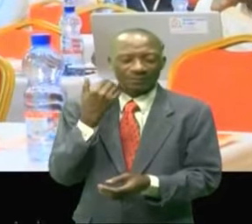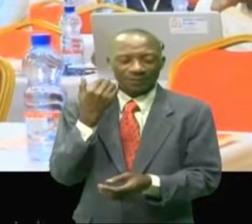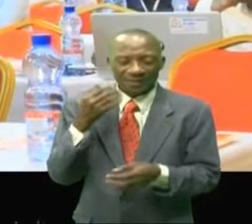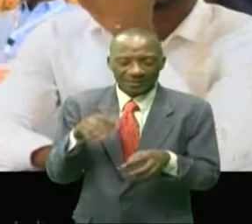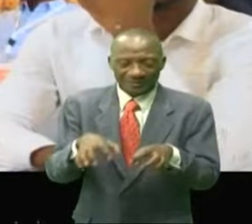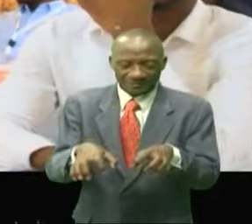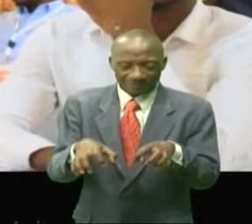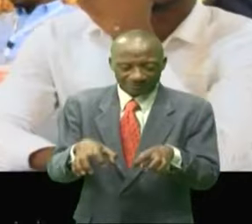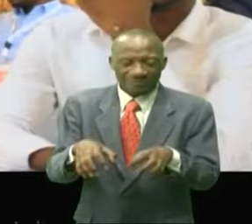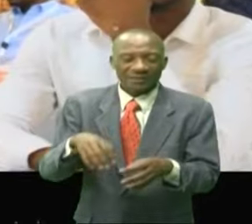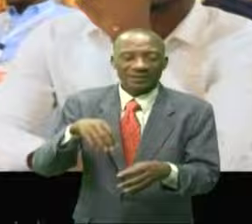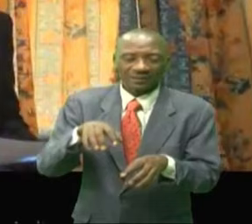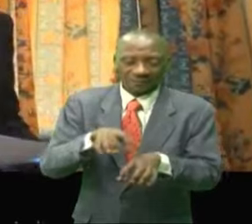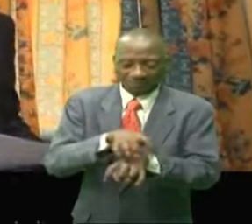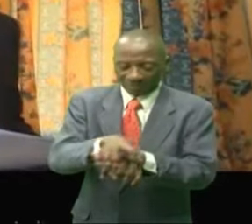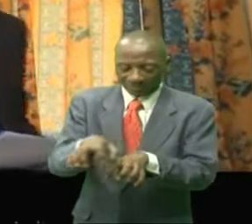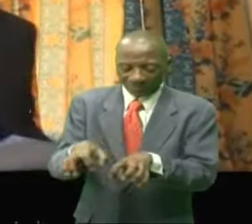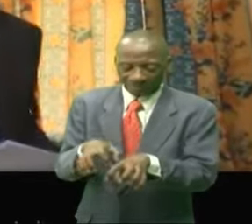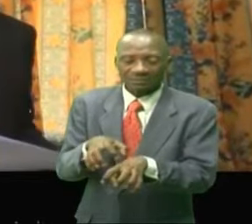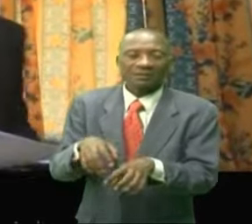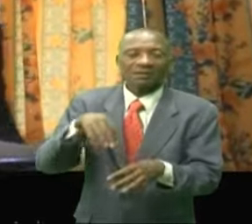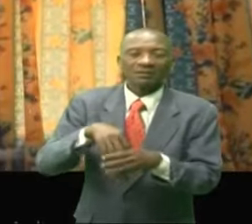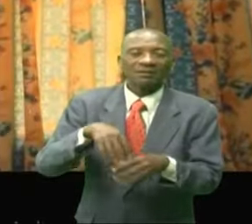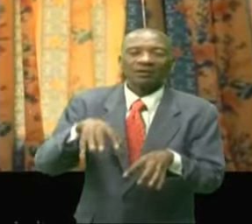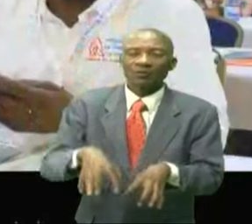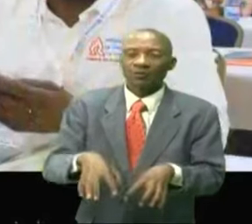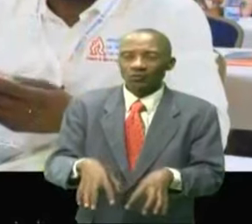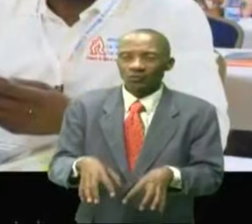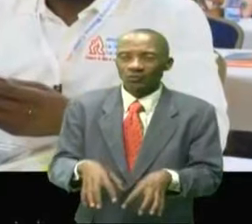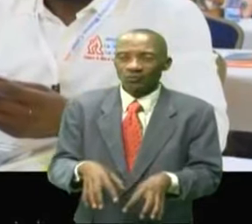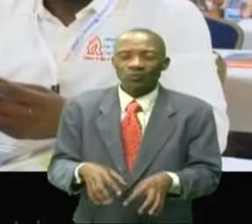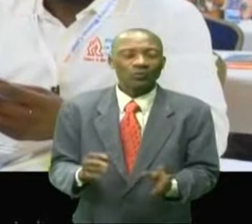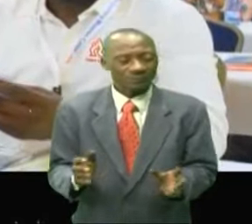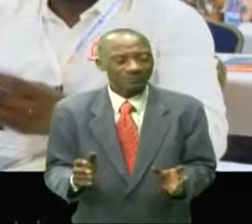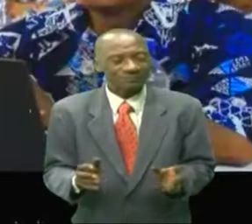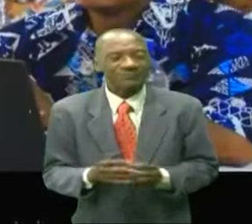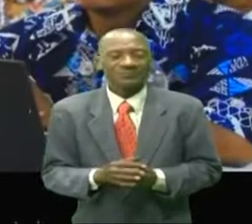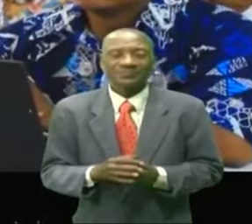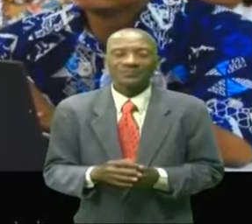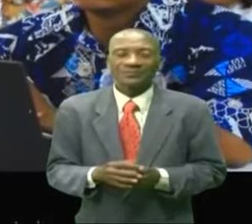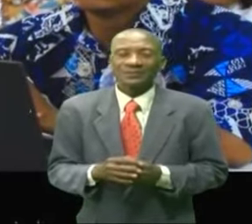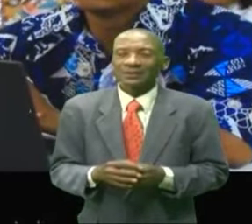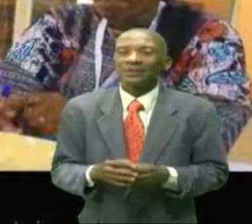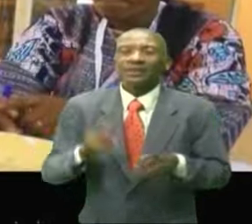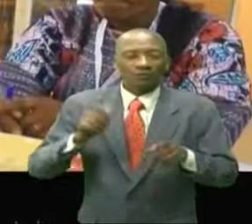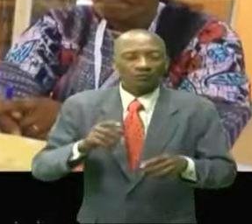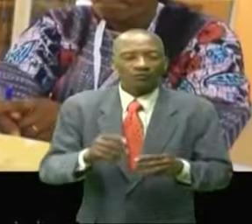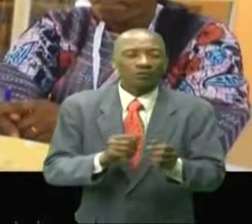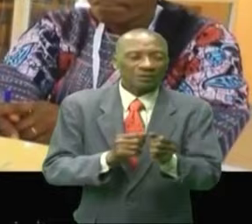2030. Structuré autour des piliers à savoir la prise en charge de lépreux, combattre la